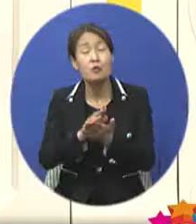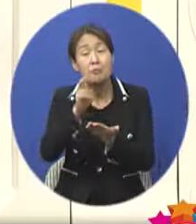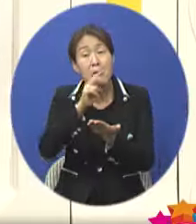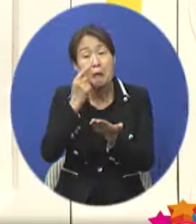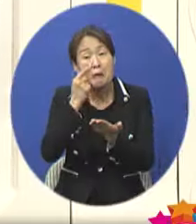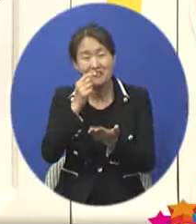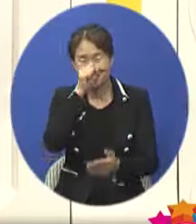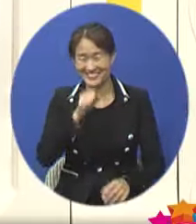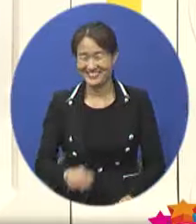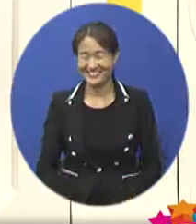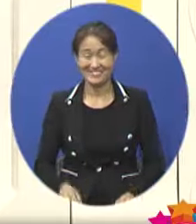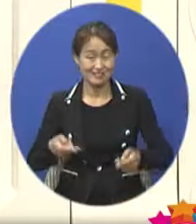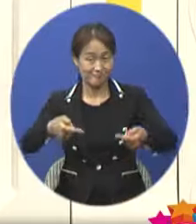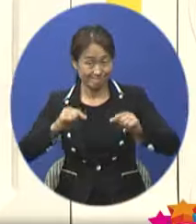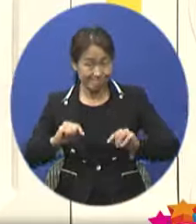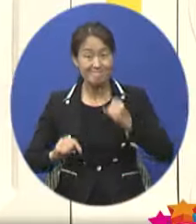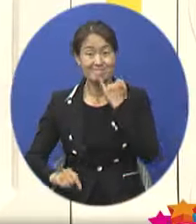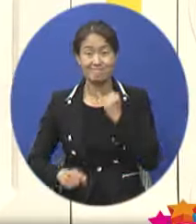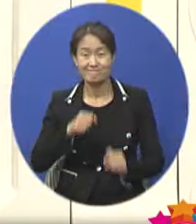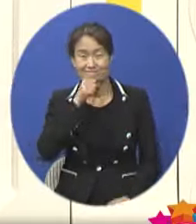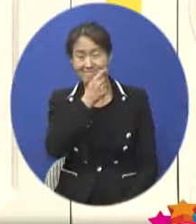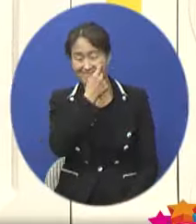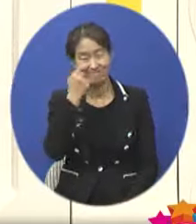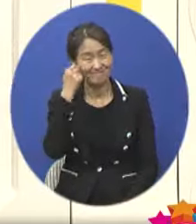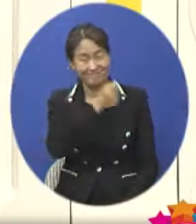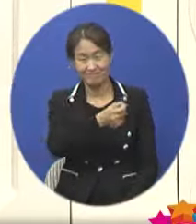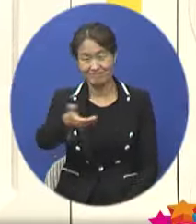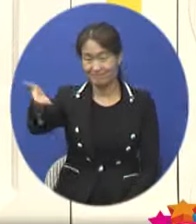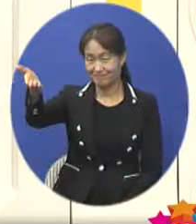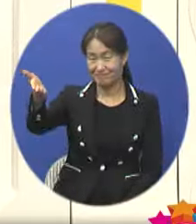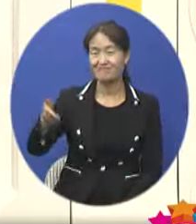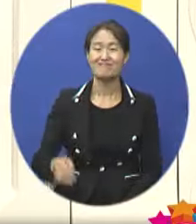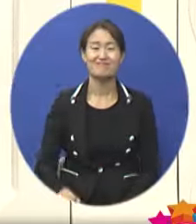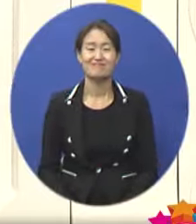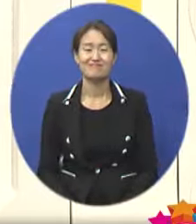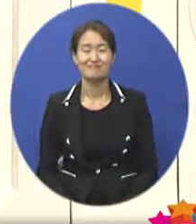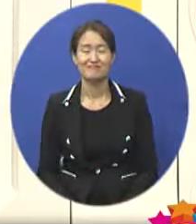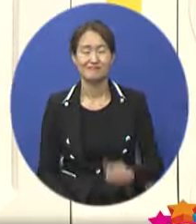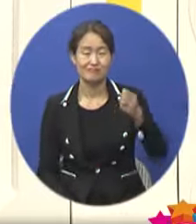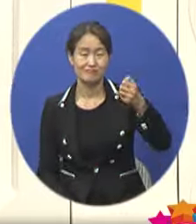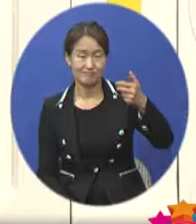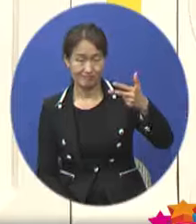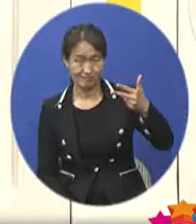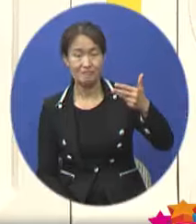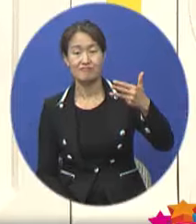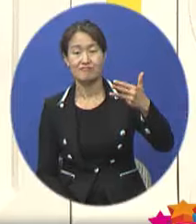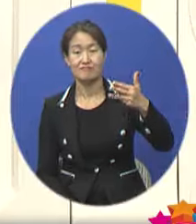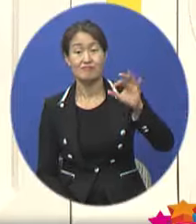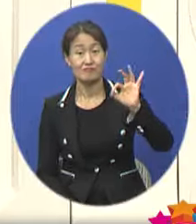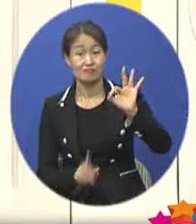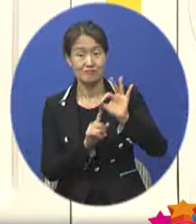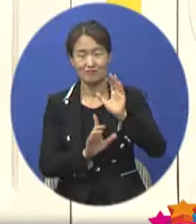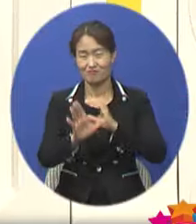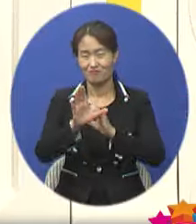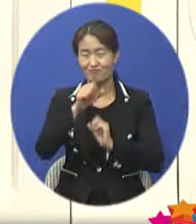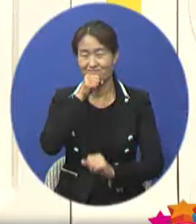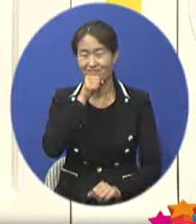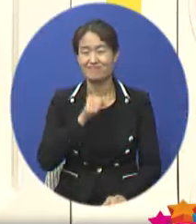불러보시고 아유. 참여도 해주시고 네 고맙습니다. 점수 볼게요. 우리 어머니 점수. 점수 보여 주세요. 8점, 7점, 8점,